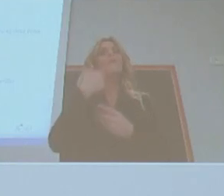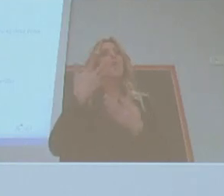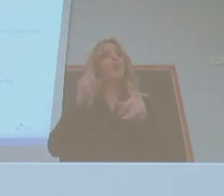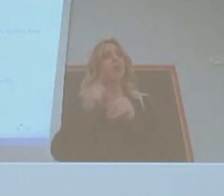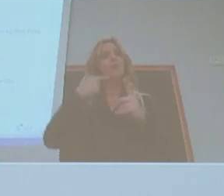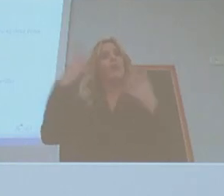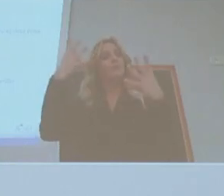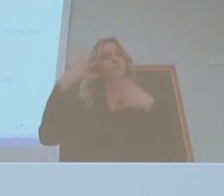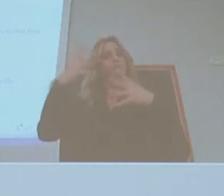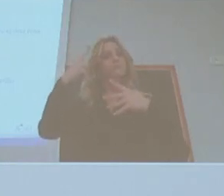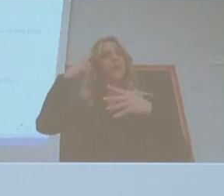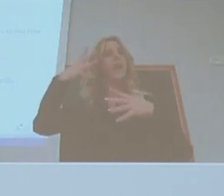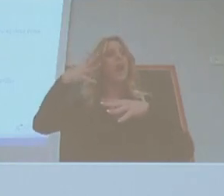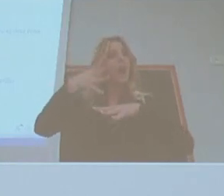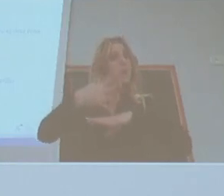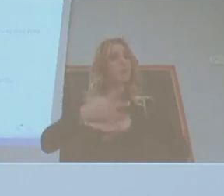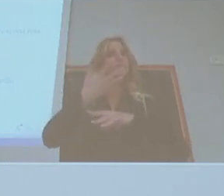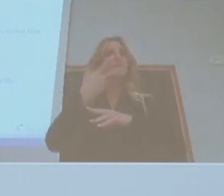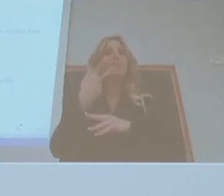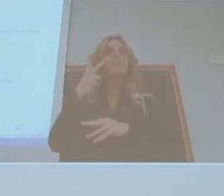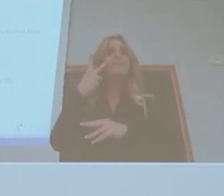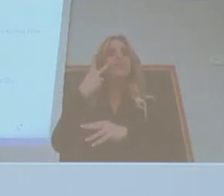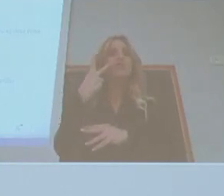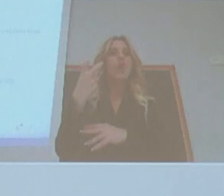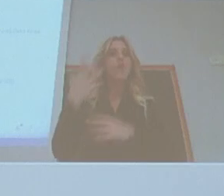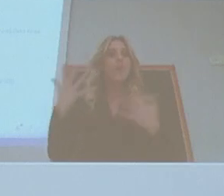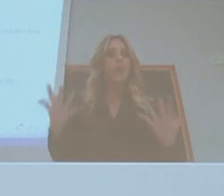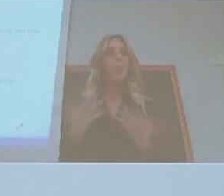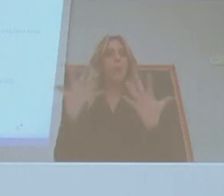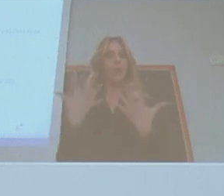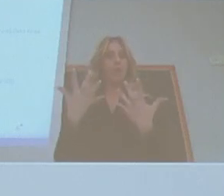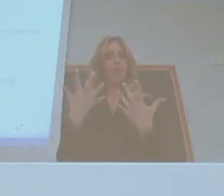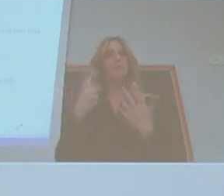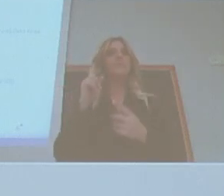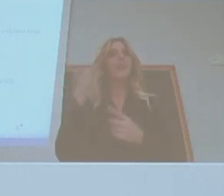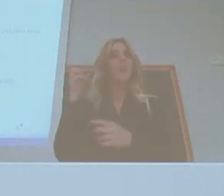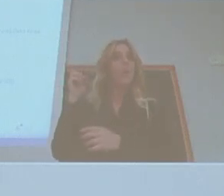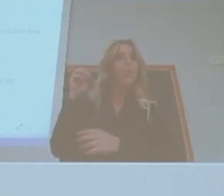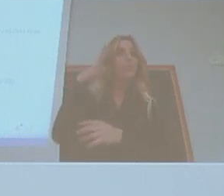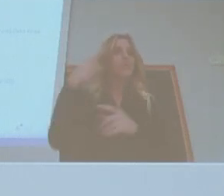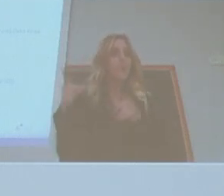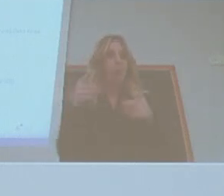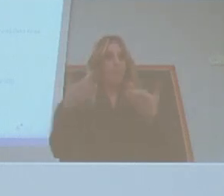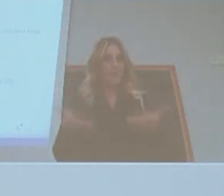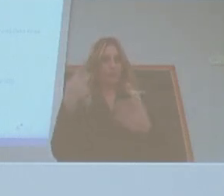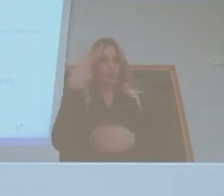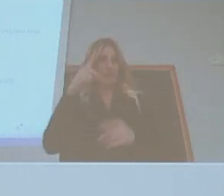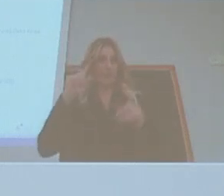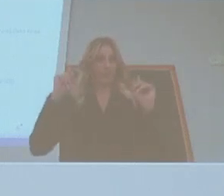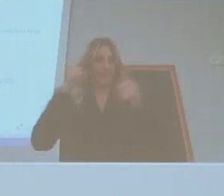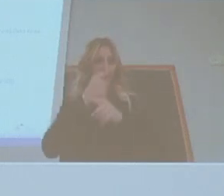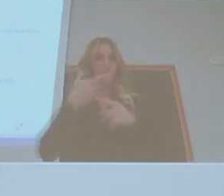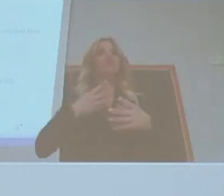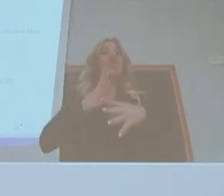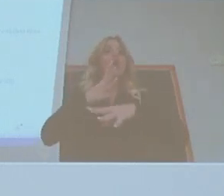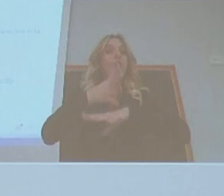ragionare, di approfondire, di trovare anche forse un bandolo della matassa anche alla luce del momento difficile che abbiamo passato,